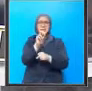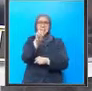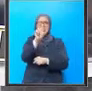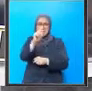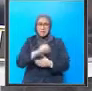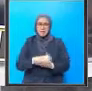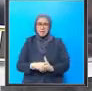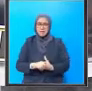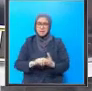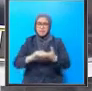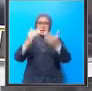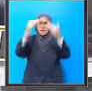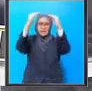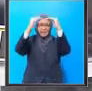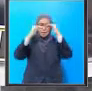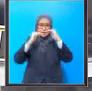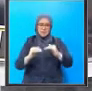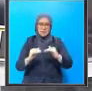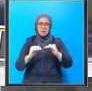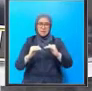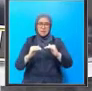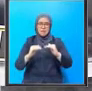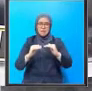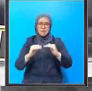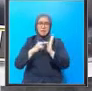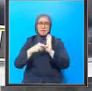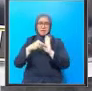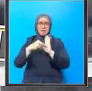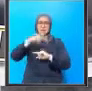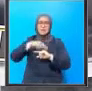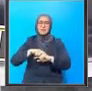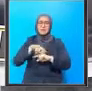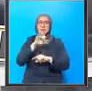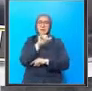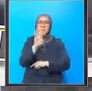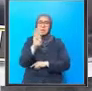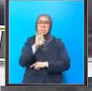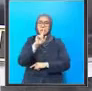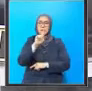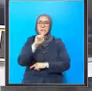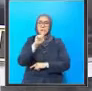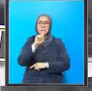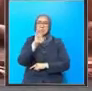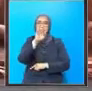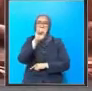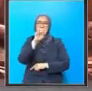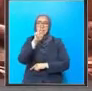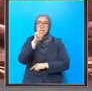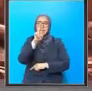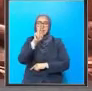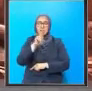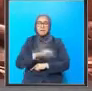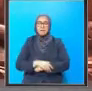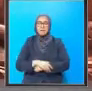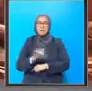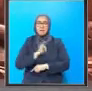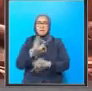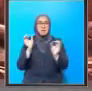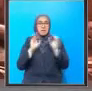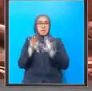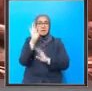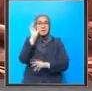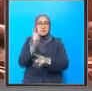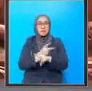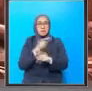Sekarang di bawah ya, maksud pembangunan ya. Yang Mohd Tebrau, saya tak ada pilihan kali ini tetapi